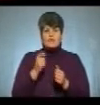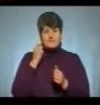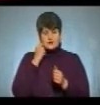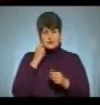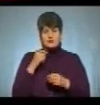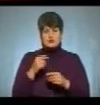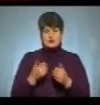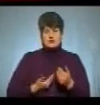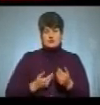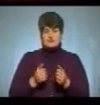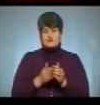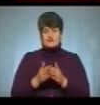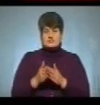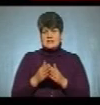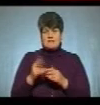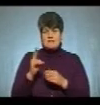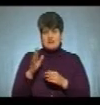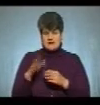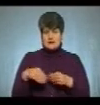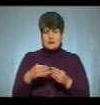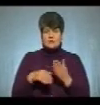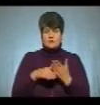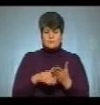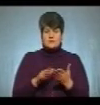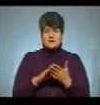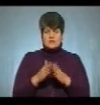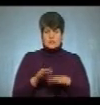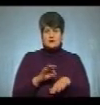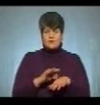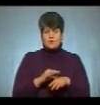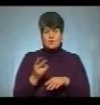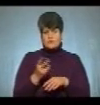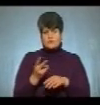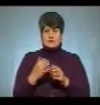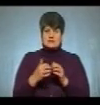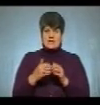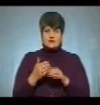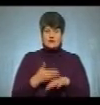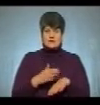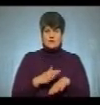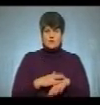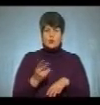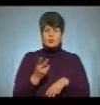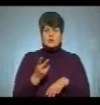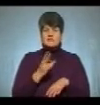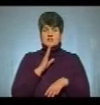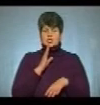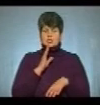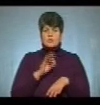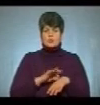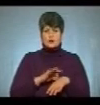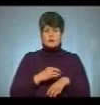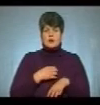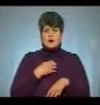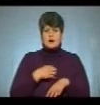надали невідкладну допомогу. Стан хворої хворих обидвох середньої важкості. Обидві жінки хворіють